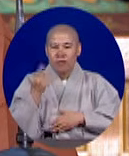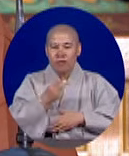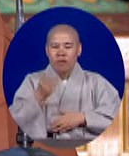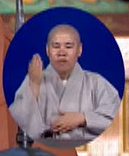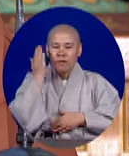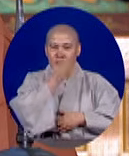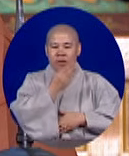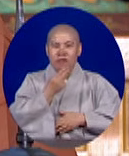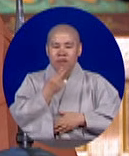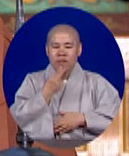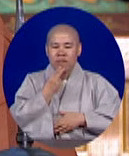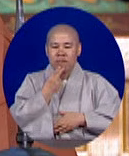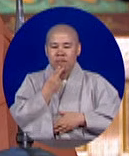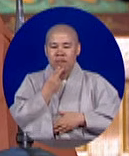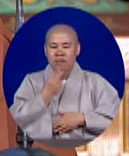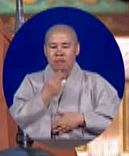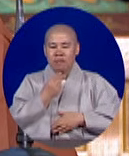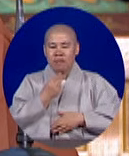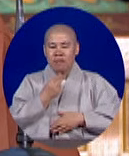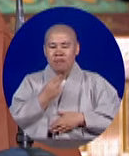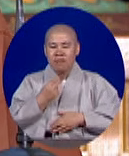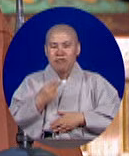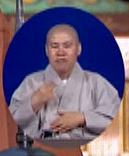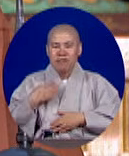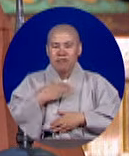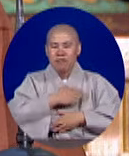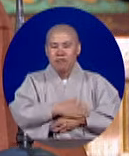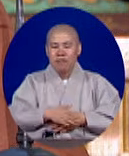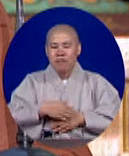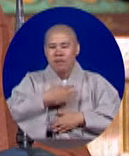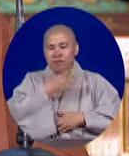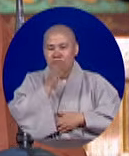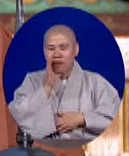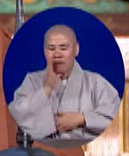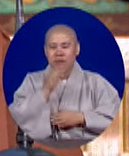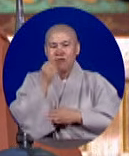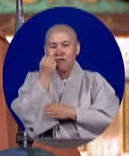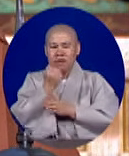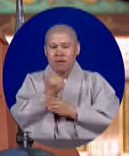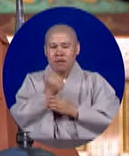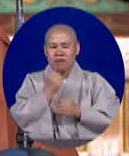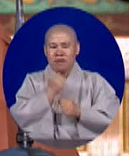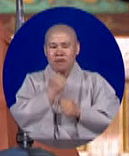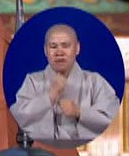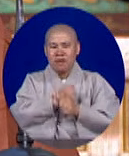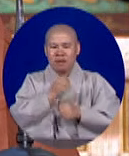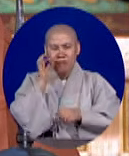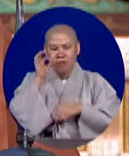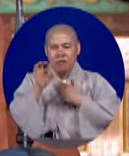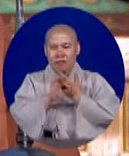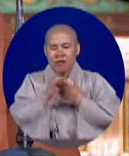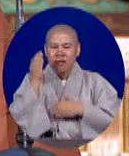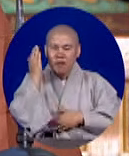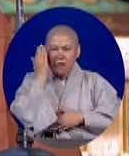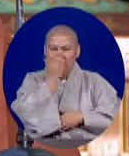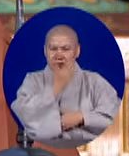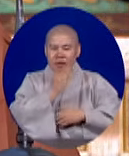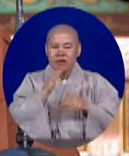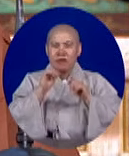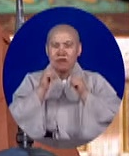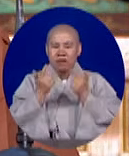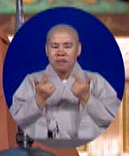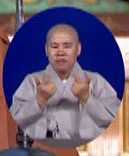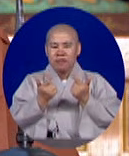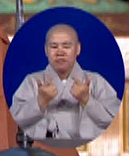깨끗한 것도 없고, 이 몸 이게 뭐 늙고 썩고 할 때 보면 이게 도저히 깨끗한 게 아니에요.